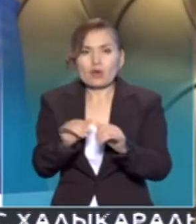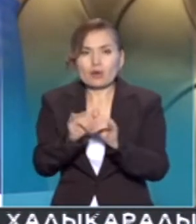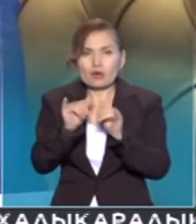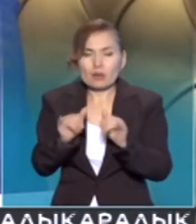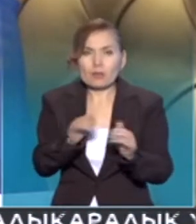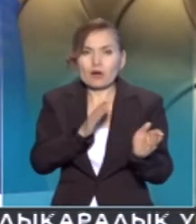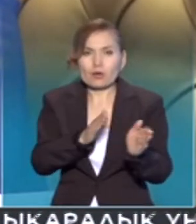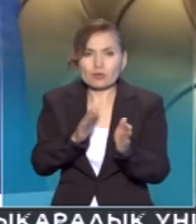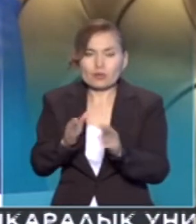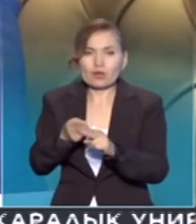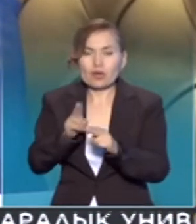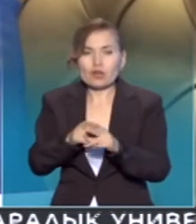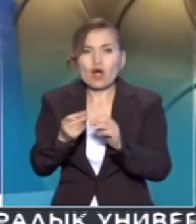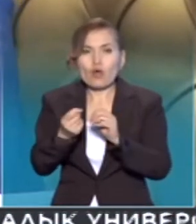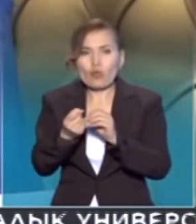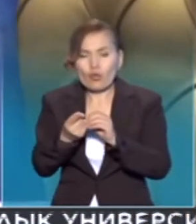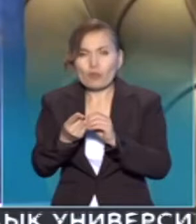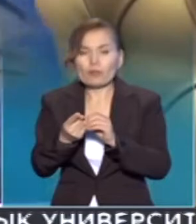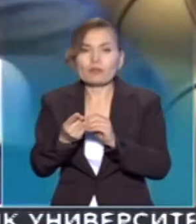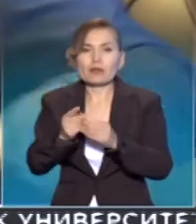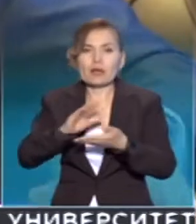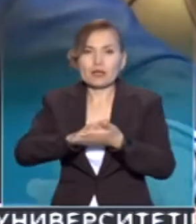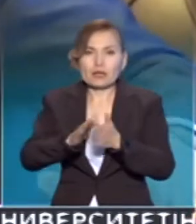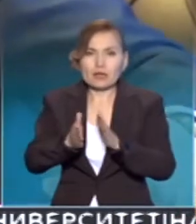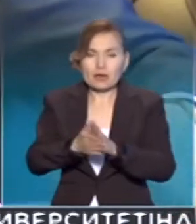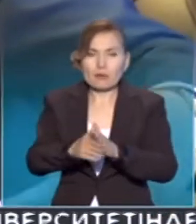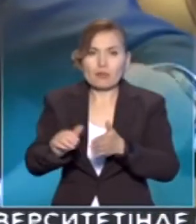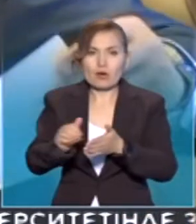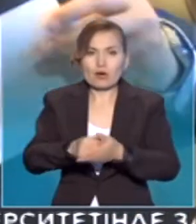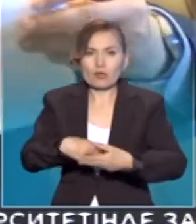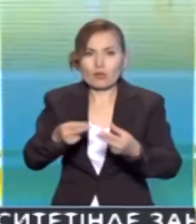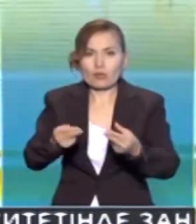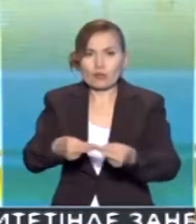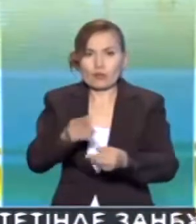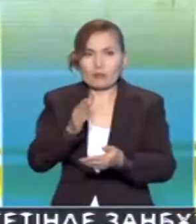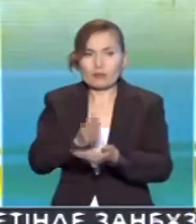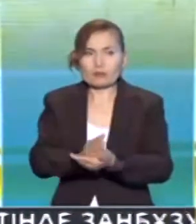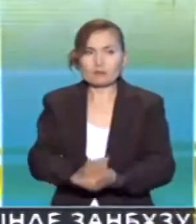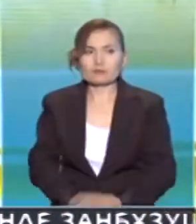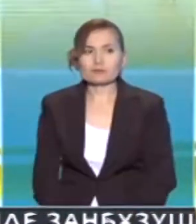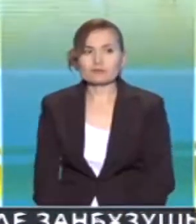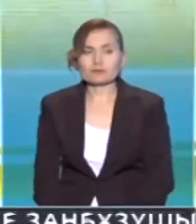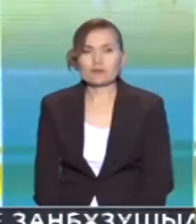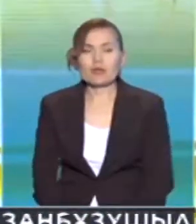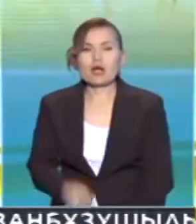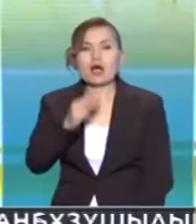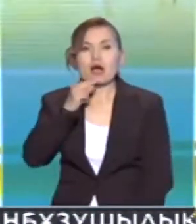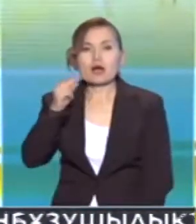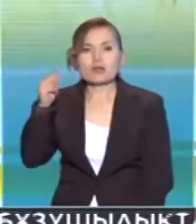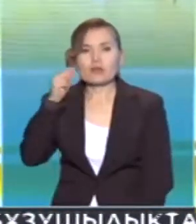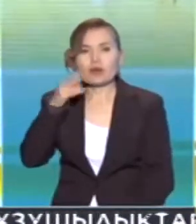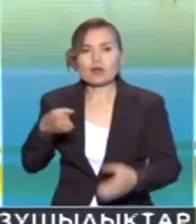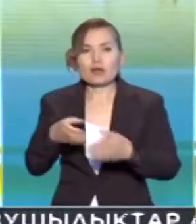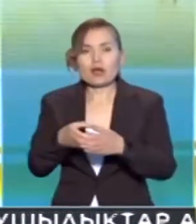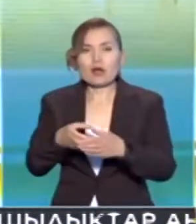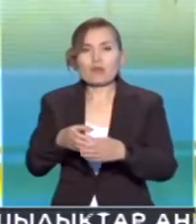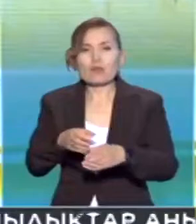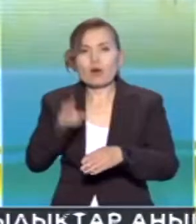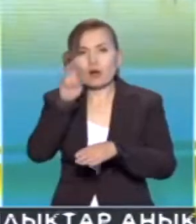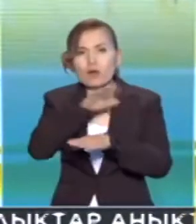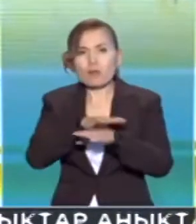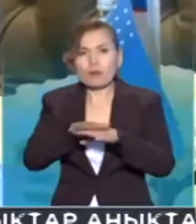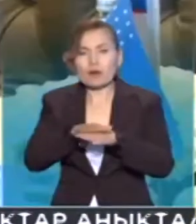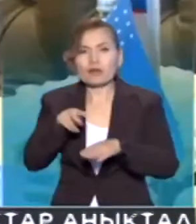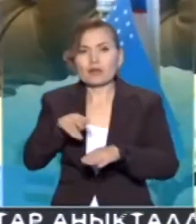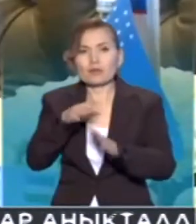қарым-қатынасты реттейтін 11 үкіметаралық келісім мен меморандум жұмыс істейді. Шанхай ынтымақтастық ұйымына мүше елдерден